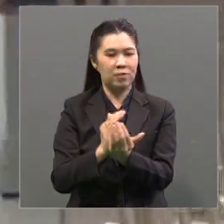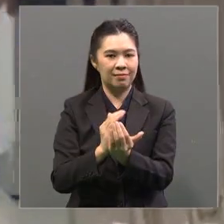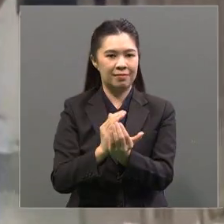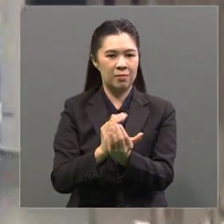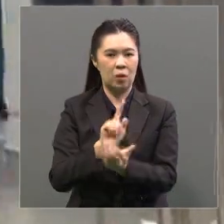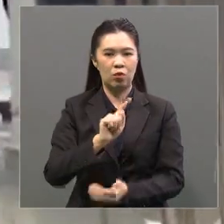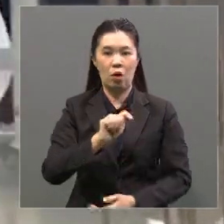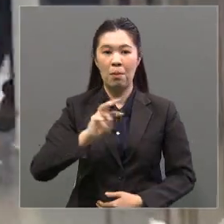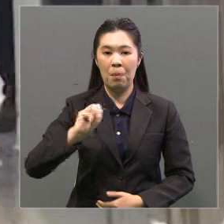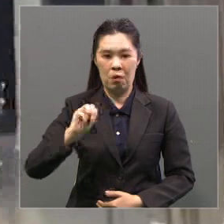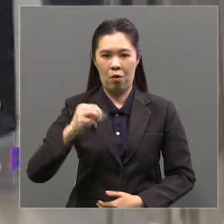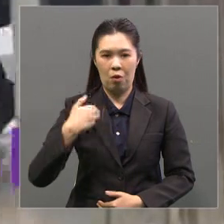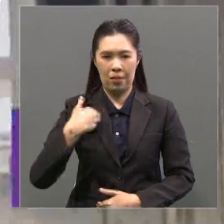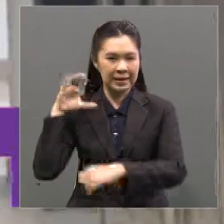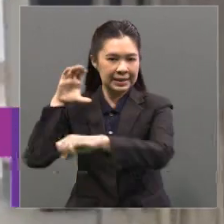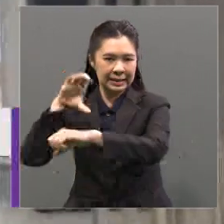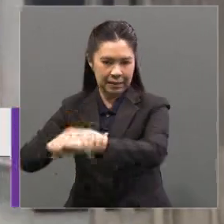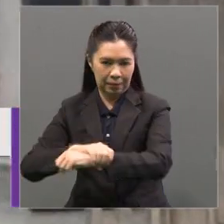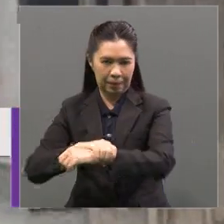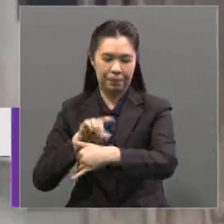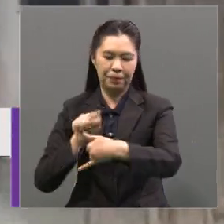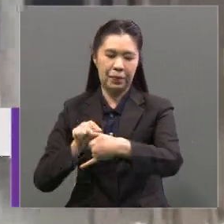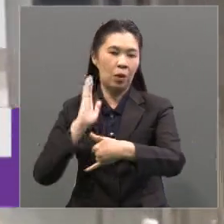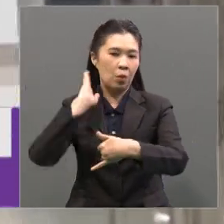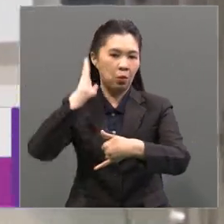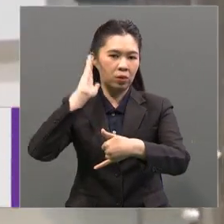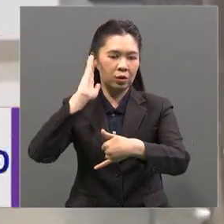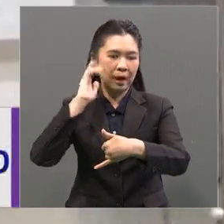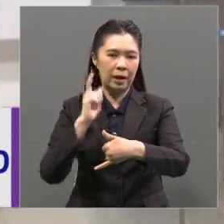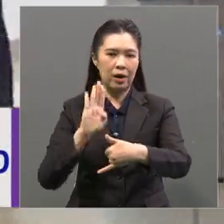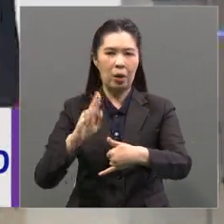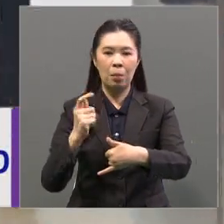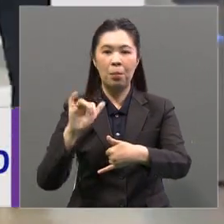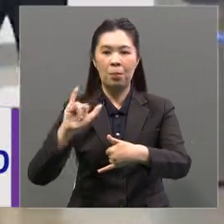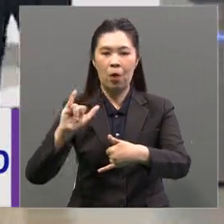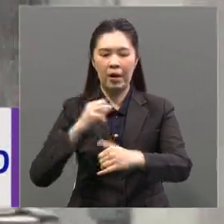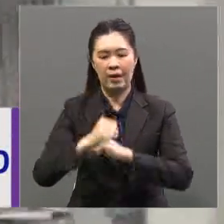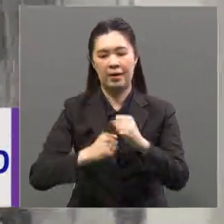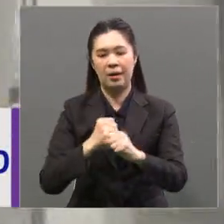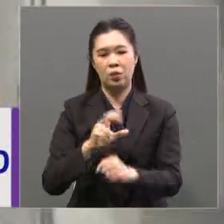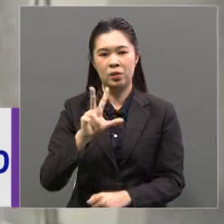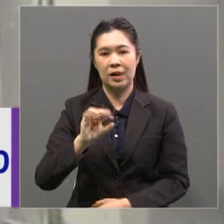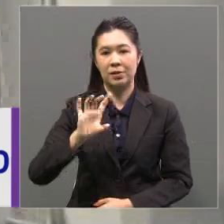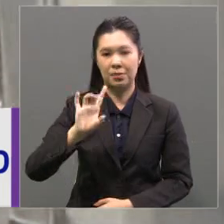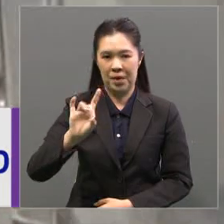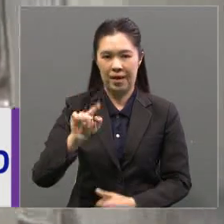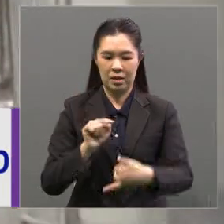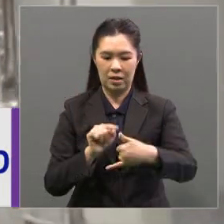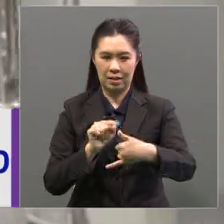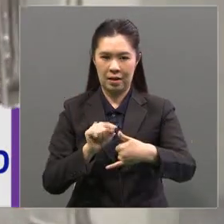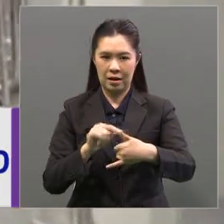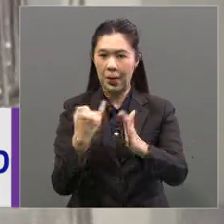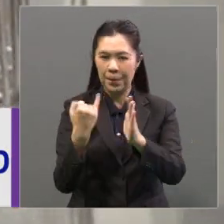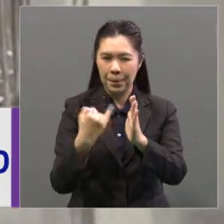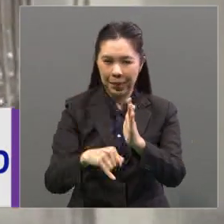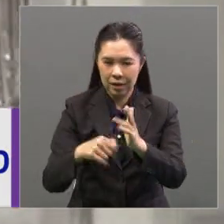องนะคะก็เข้าไปควบคุมตัวนายวีระนะคะหรือว่าบอยอายุ38ปีหนึ่งในผู้ต้องหาคดีรีดเงินเว็บพนัน140